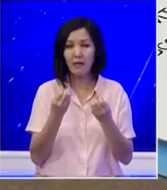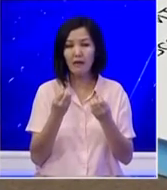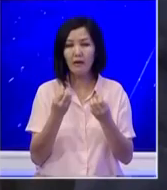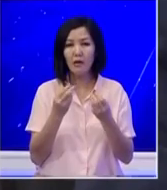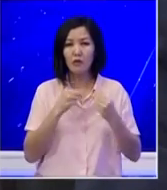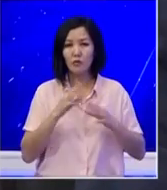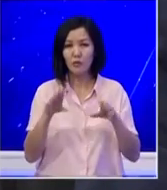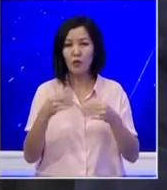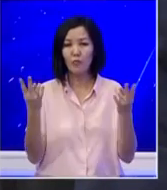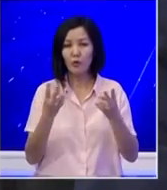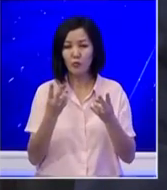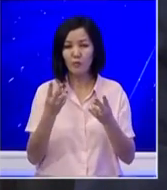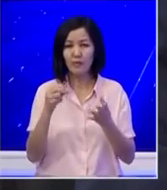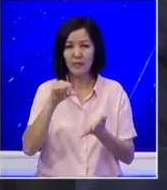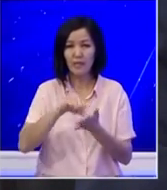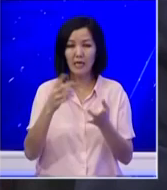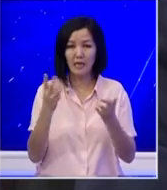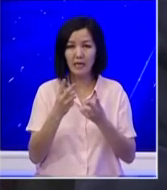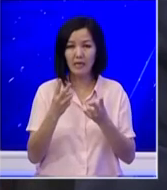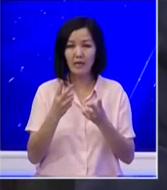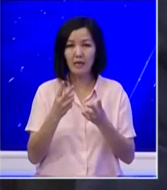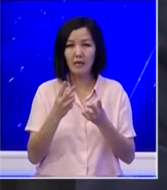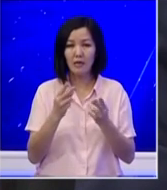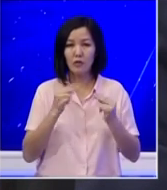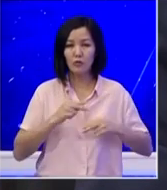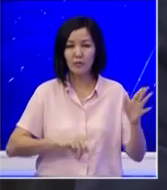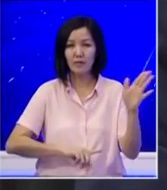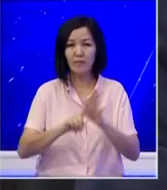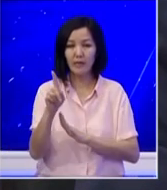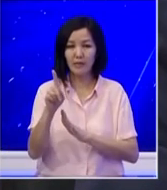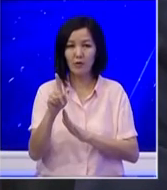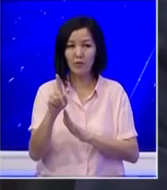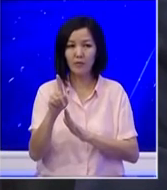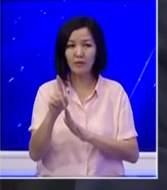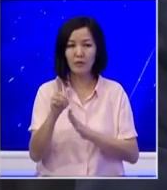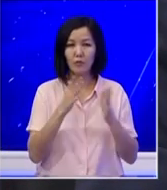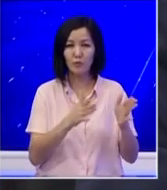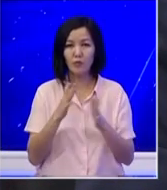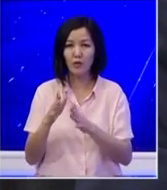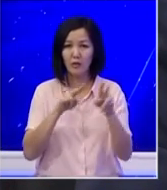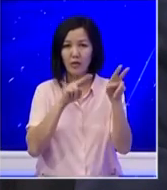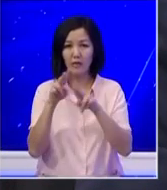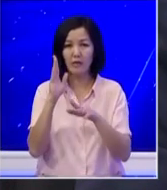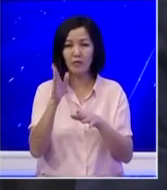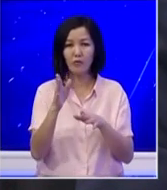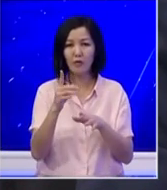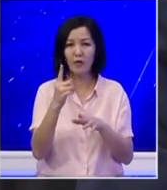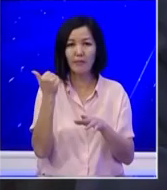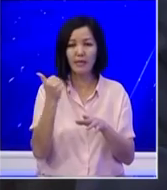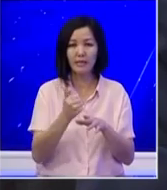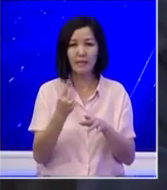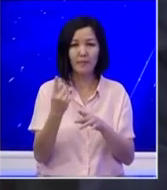сол жұмысқа тұрғызуымыз керек, и жаңағы тезірек жұмысты бастап, енді жұмысты күнделікті біз қадағалап отырамыз. Аптасына бір